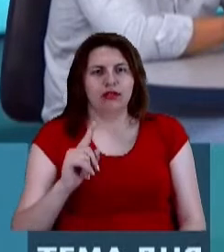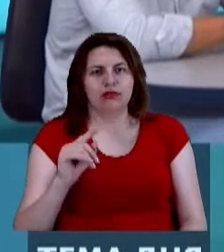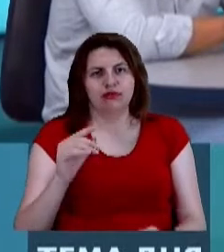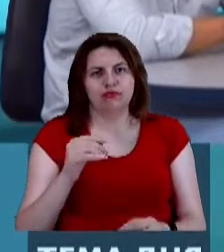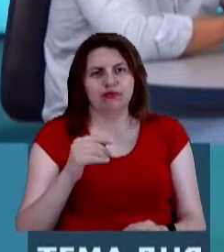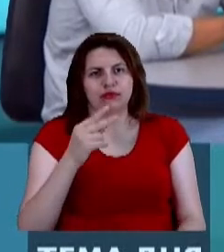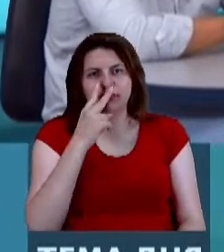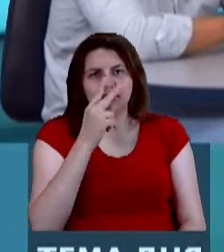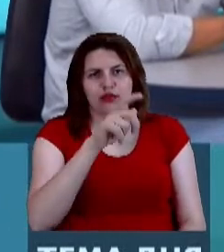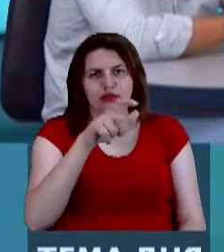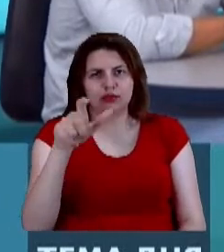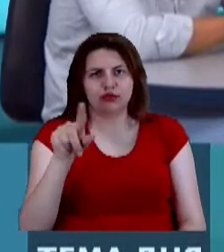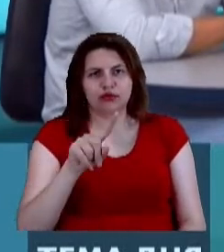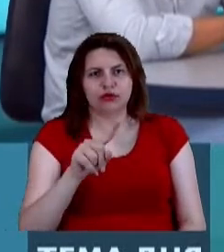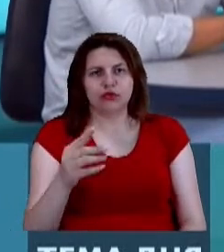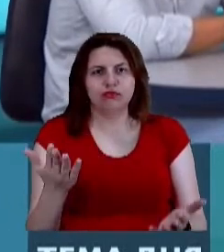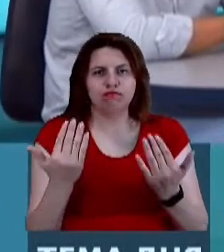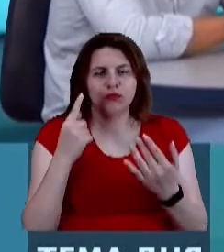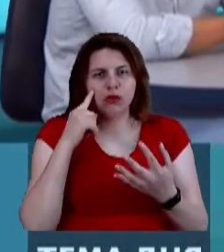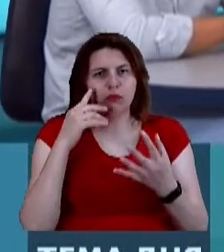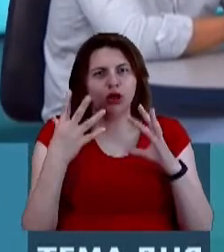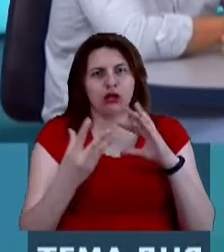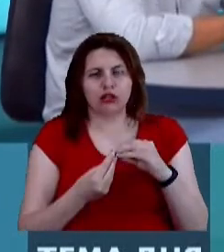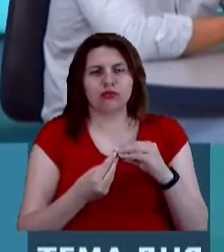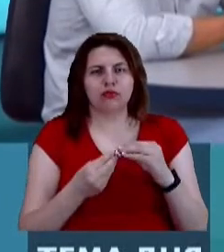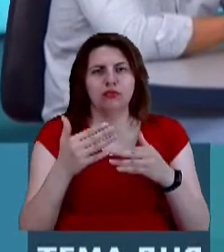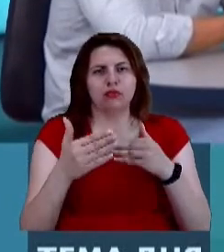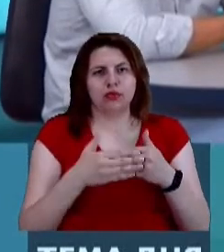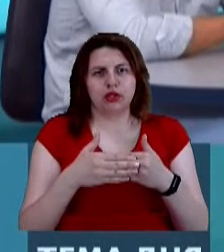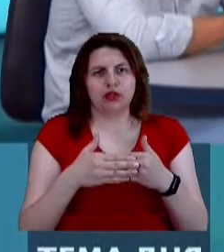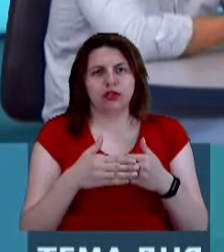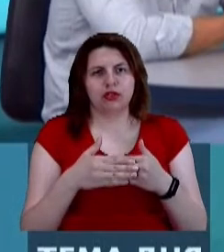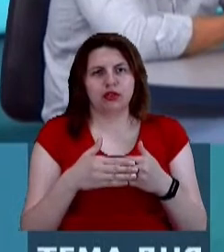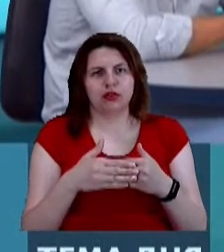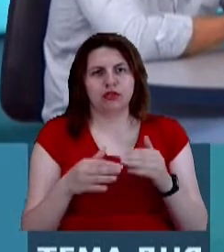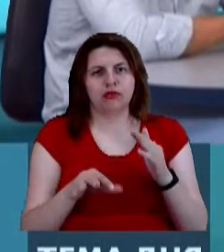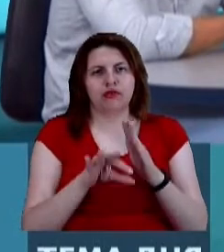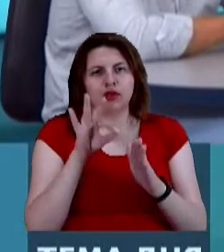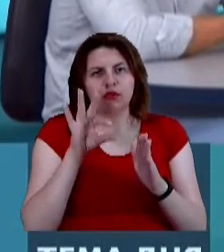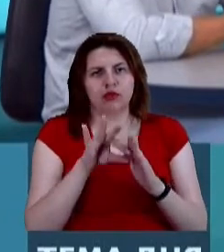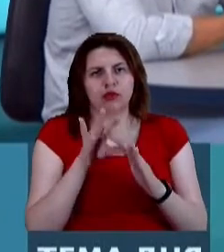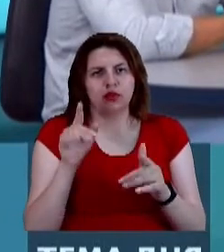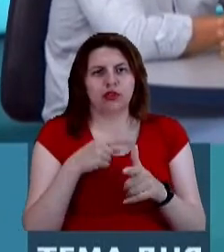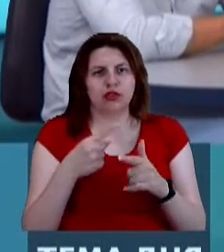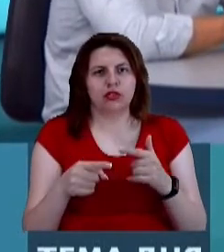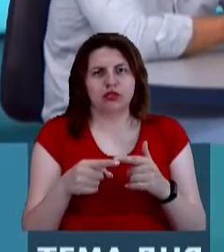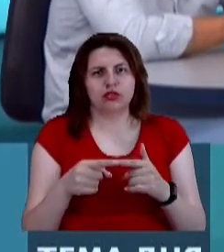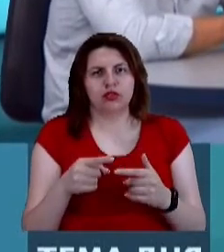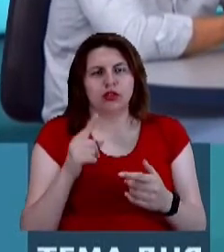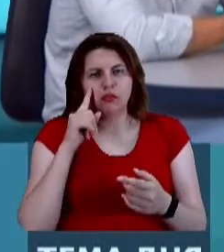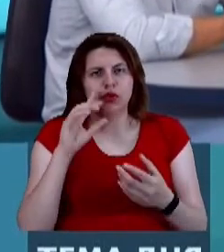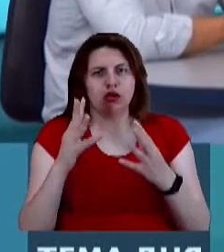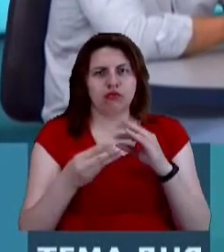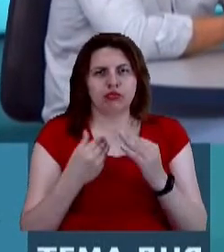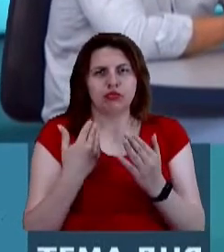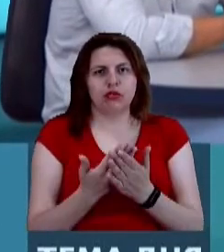собі відповідних балів перед виборами, чи набити собі балів для конкретно